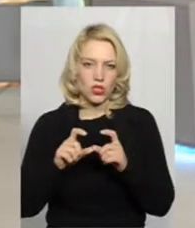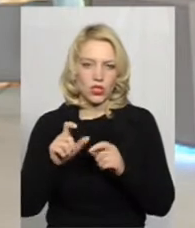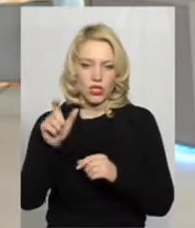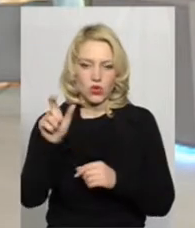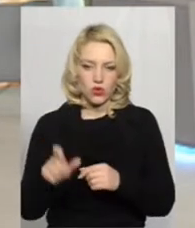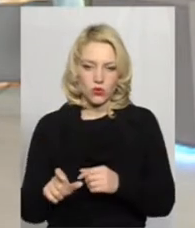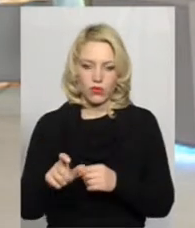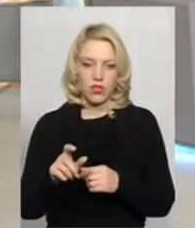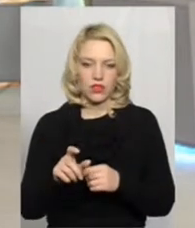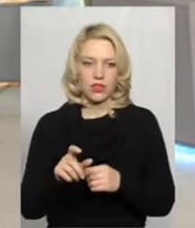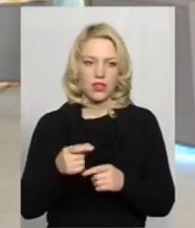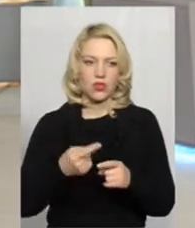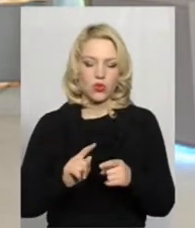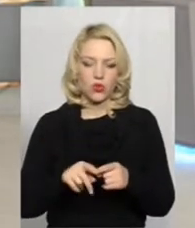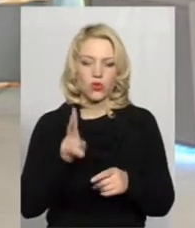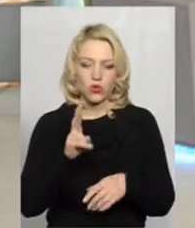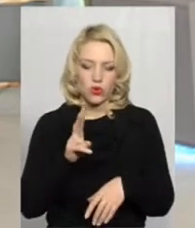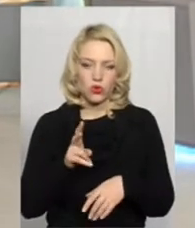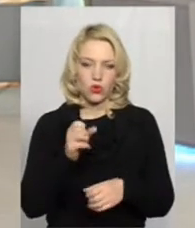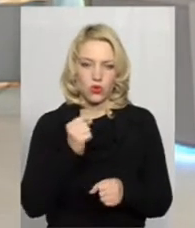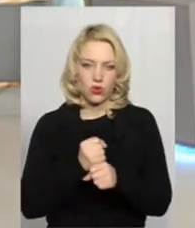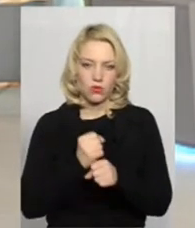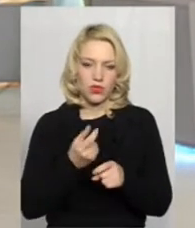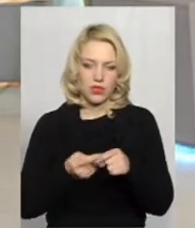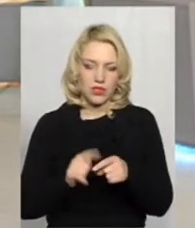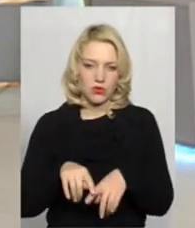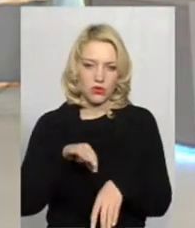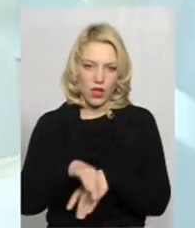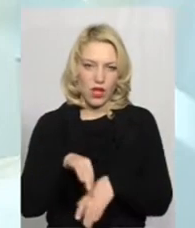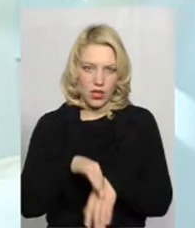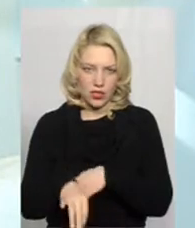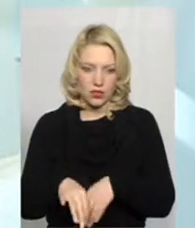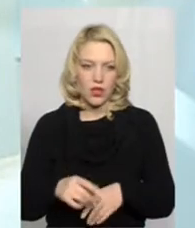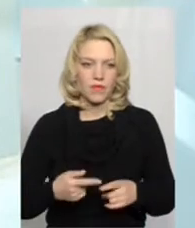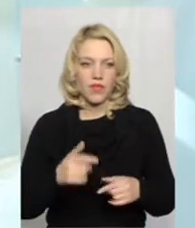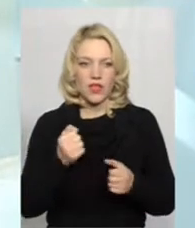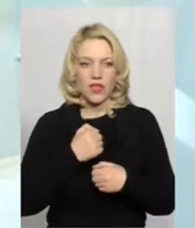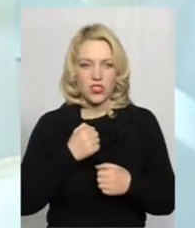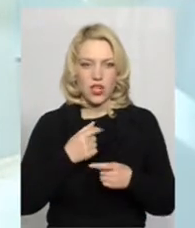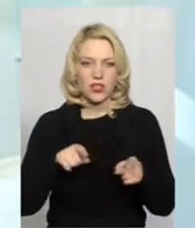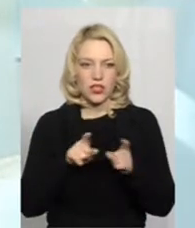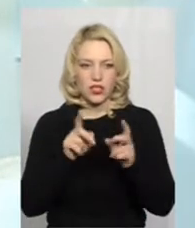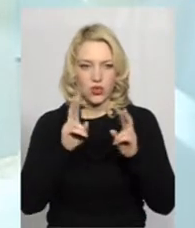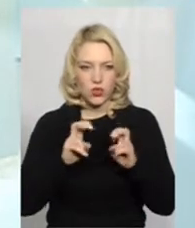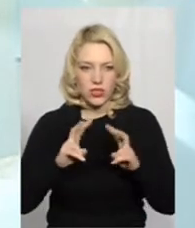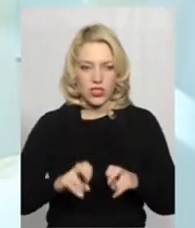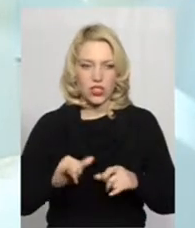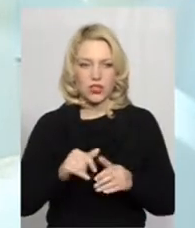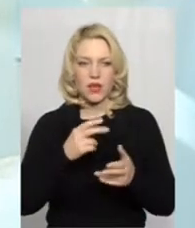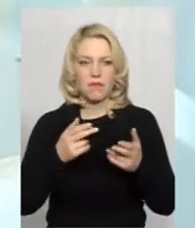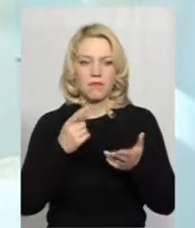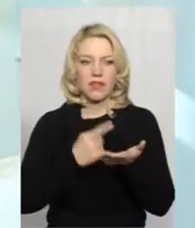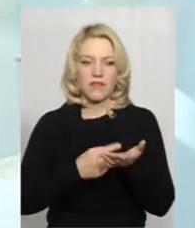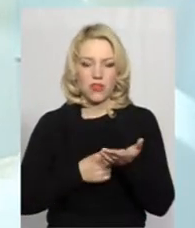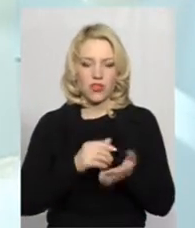тобто того, хто проявляє цю агресію, цей психологічний терор? Я, на превеликий жаль, я таких досліджень і підтверджуючих